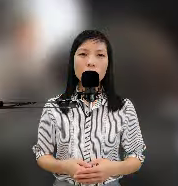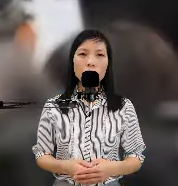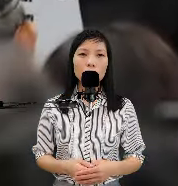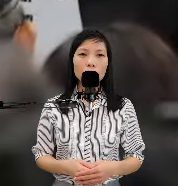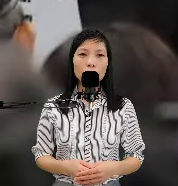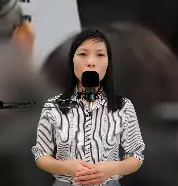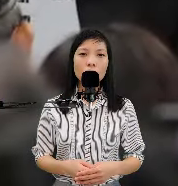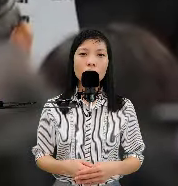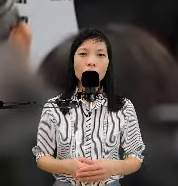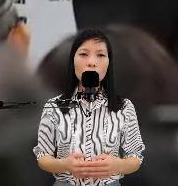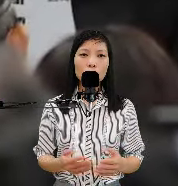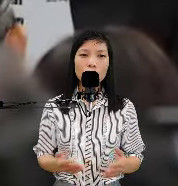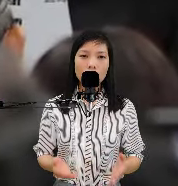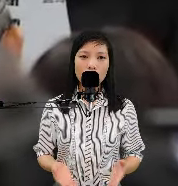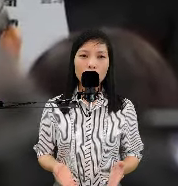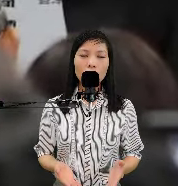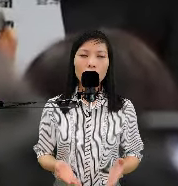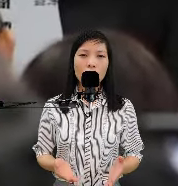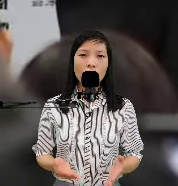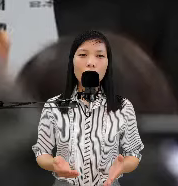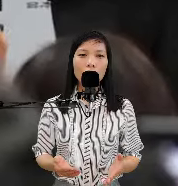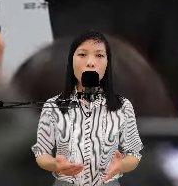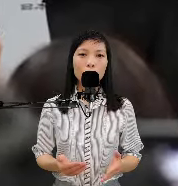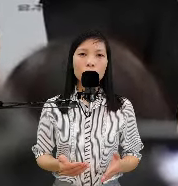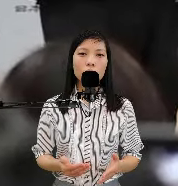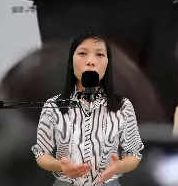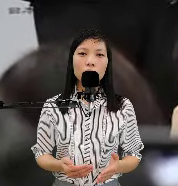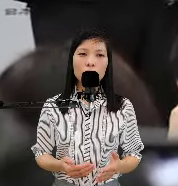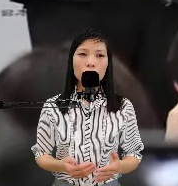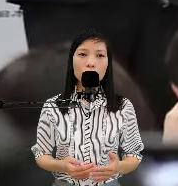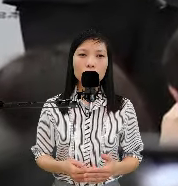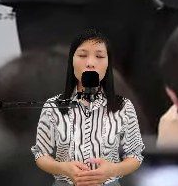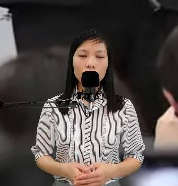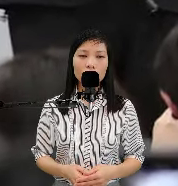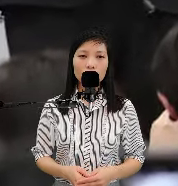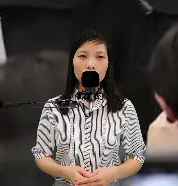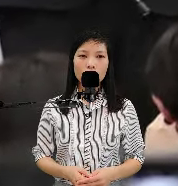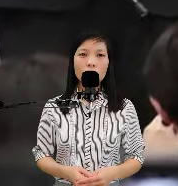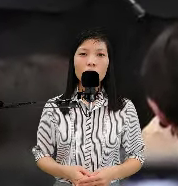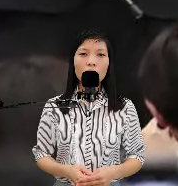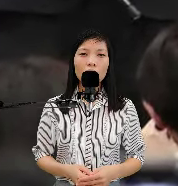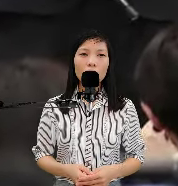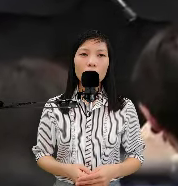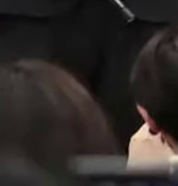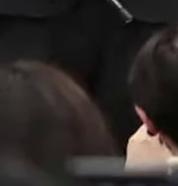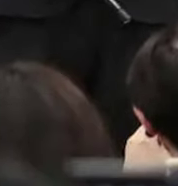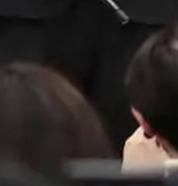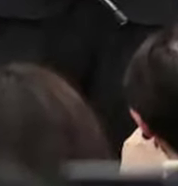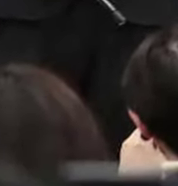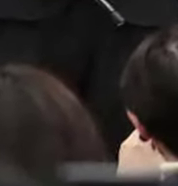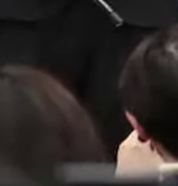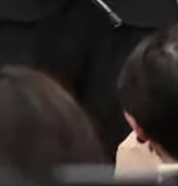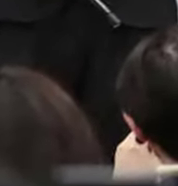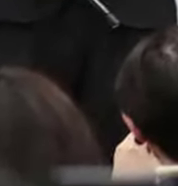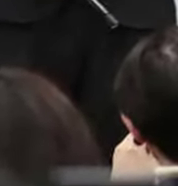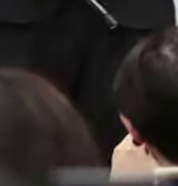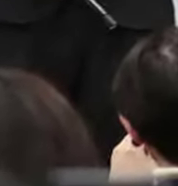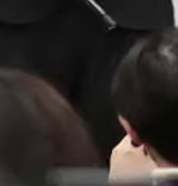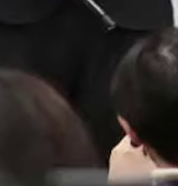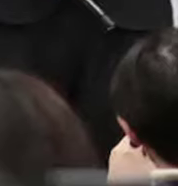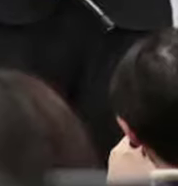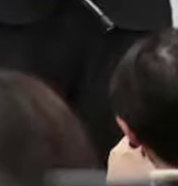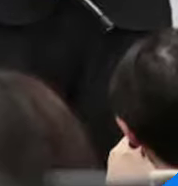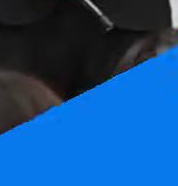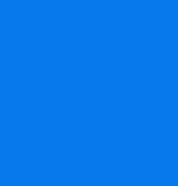中そのこと自体は意識せずにまたいい状態で望めるように次局に向けて調整したい